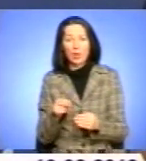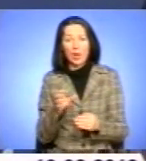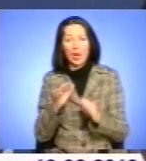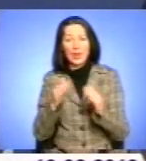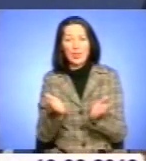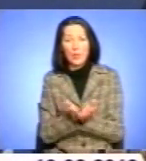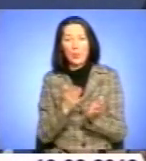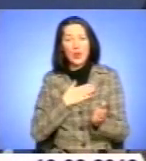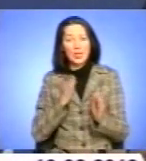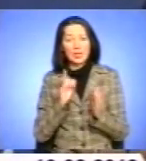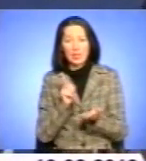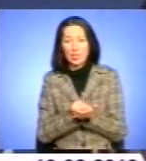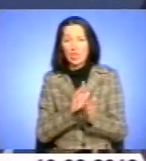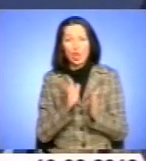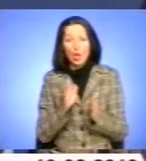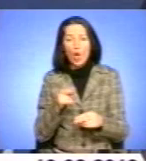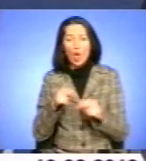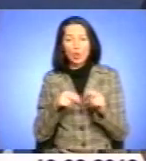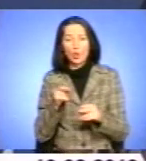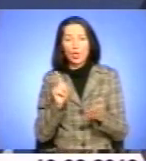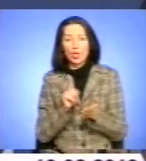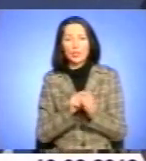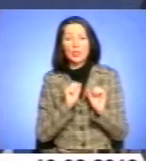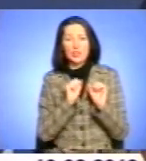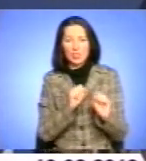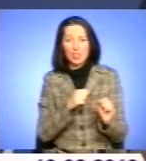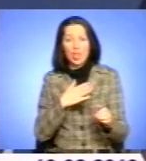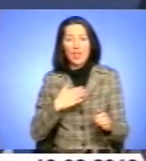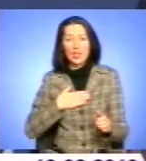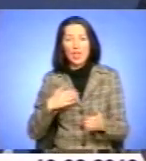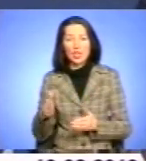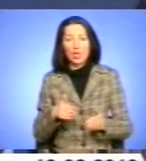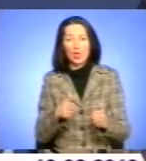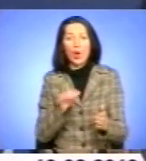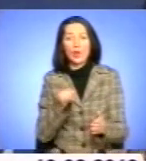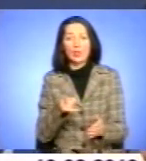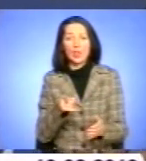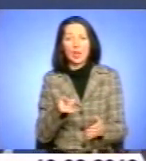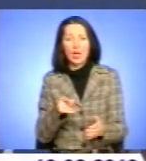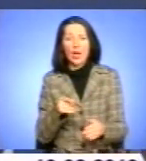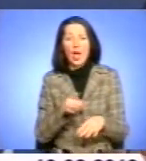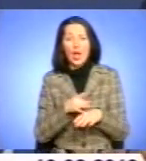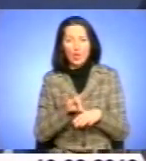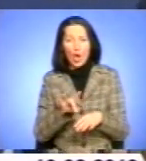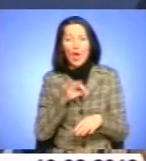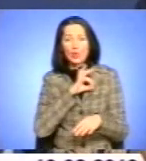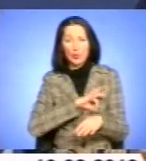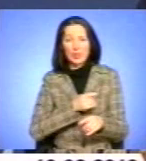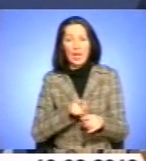но, по моему мнению, мы должны и защищать наши дороги от варварского их использования. А это и контроль